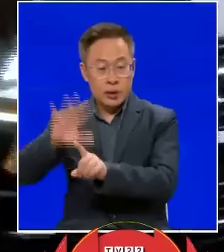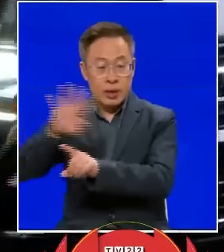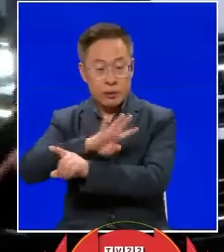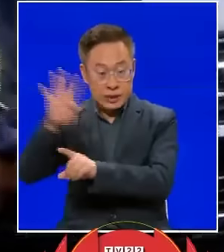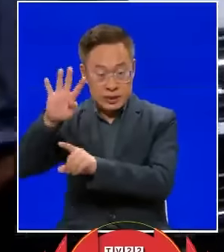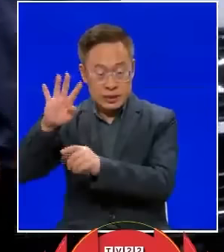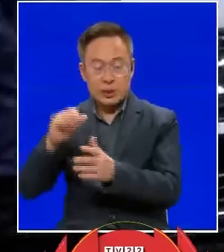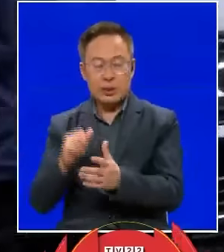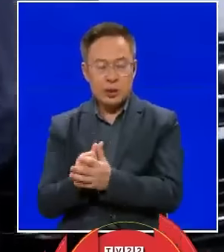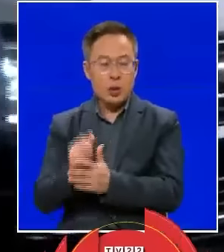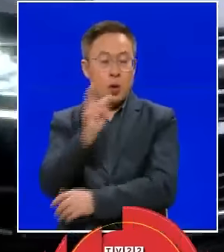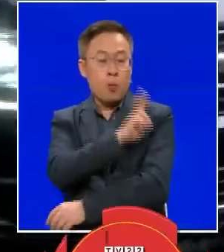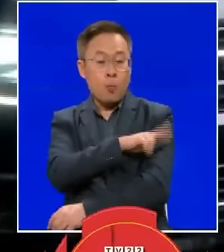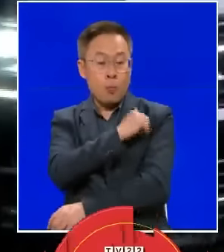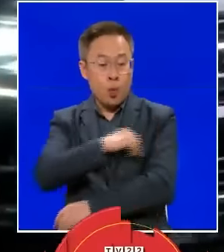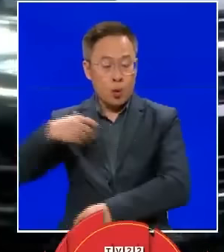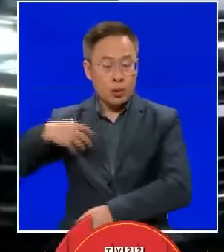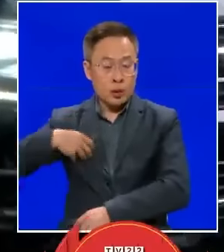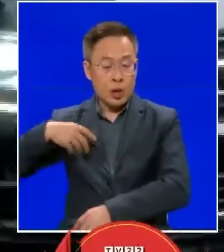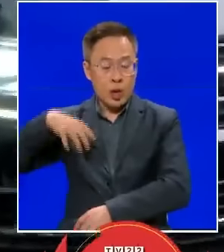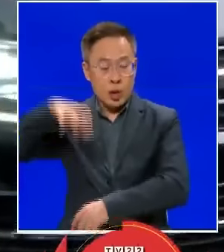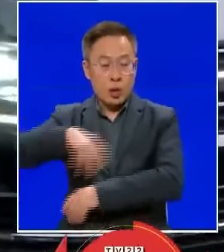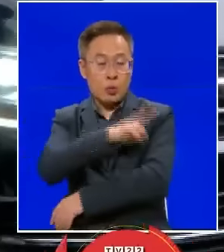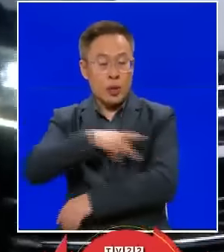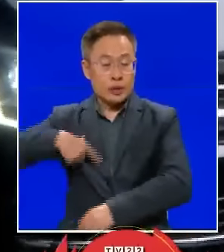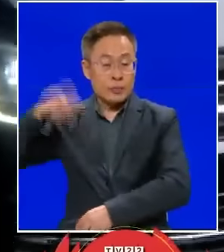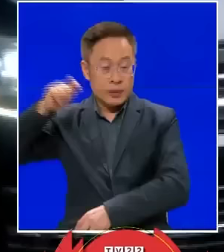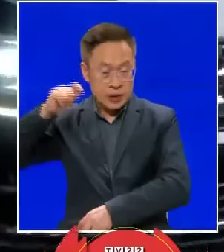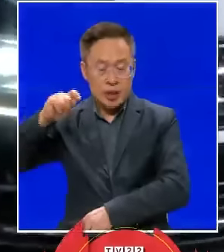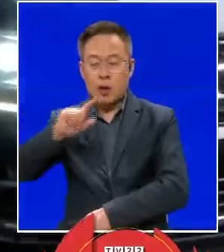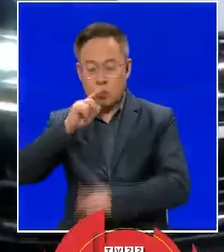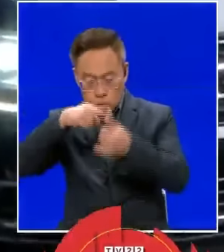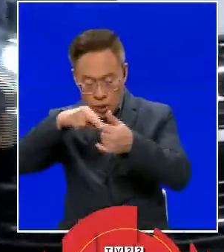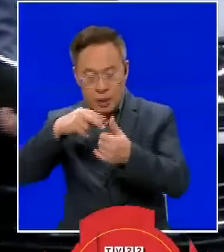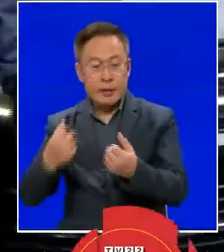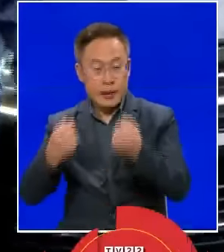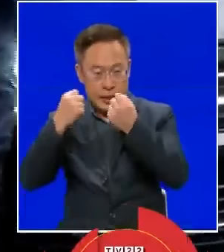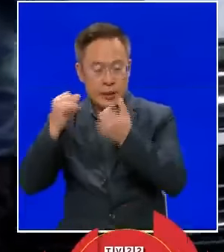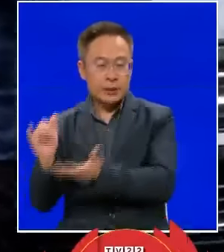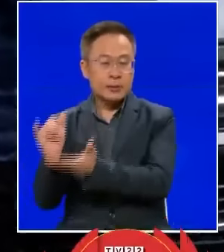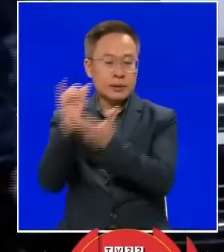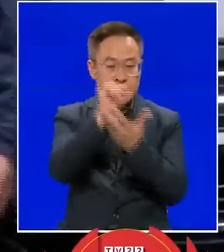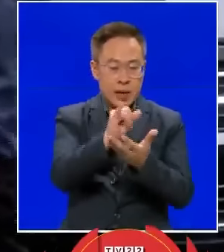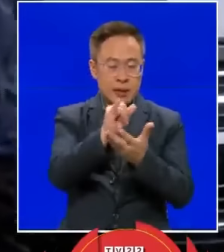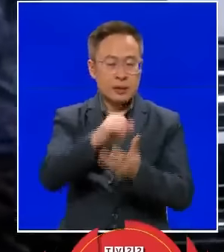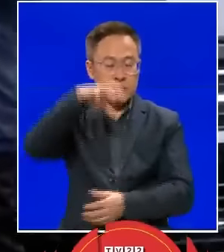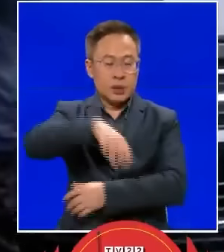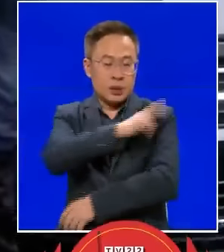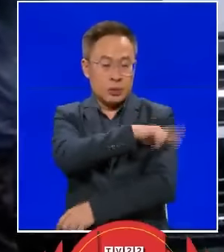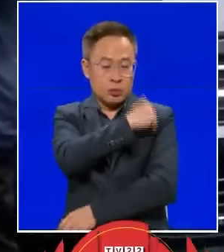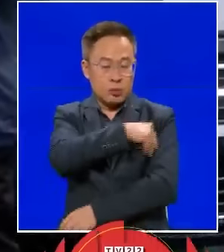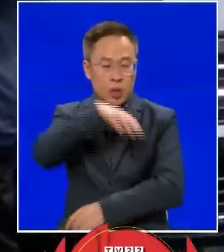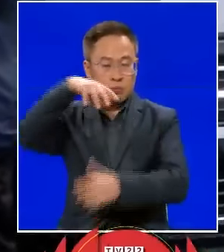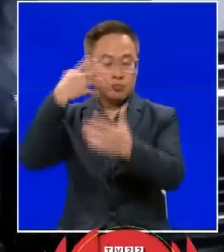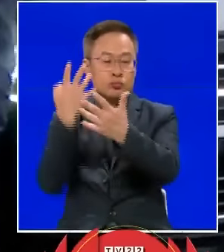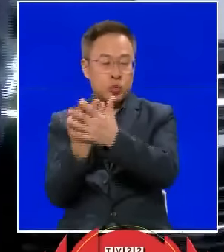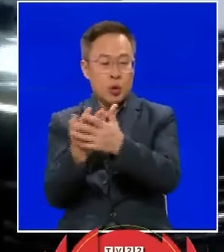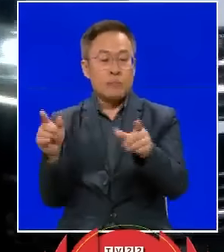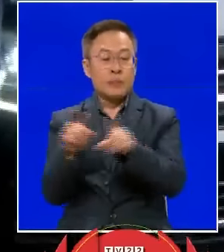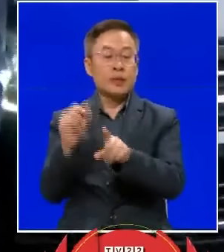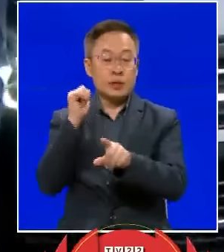อ่านไปเมื่อสักครู่ค่ะทีนี้ทางราชพันอ่าทางโรงพยาบาลราชทัณฑ์ก็บอกว่าจัดให้เข้าพักในห้องรวมในนั้นเนี่ยก็มีตะวันหรือว่า